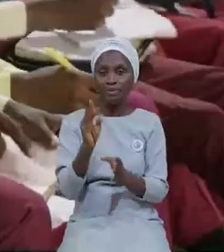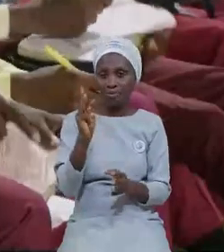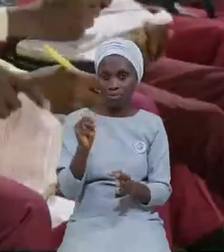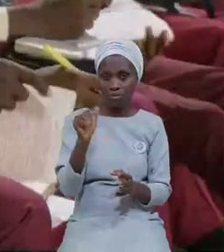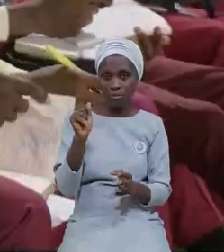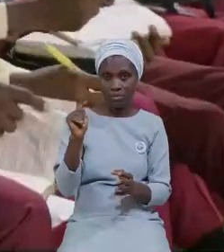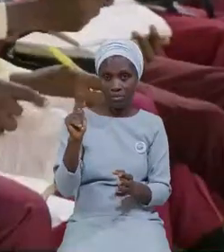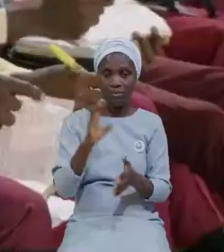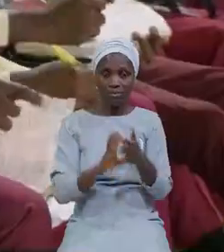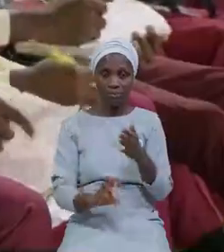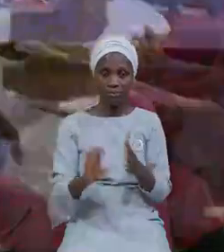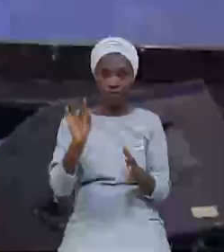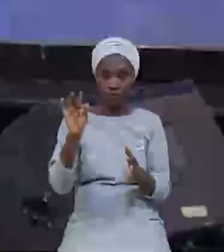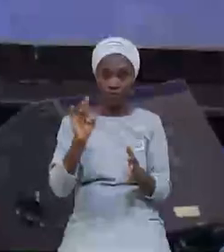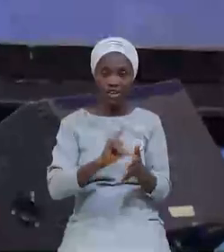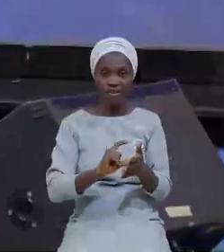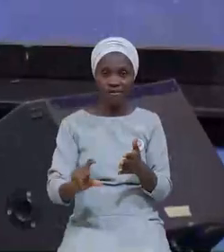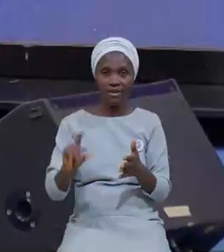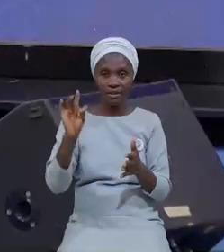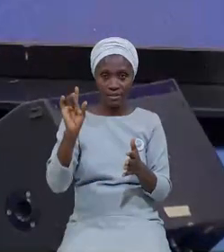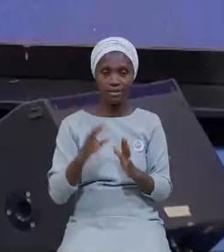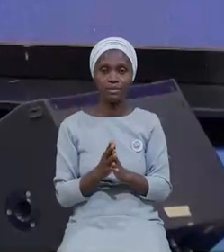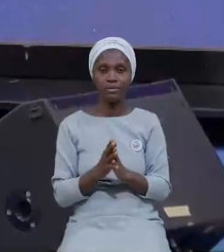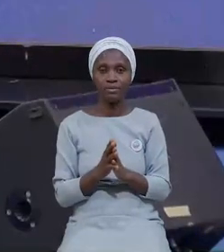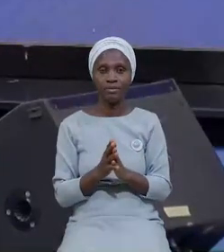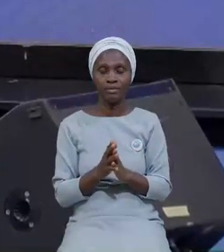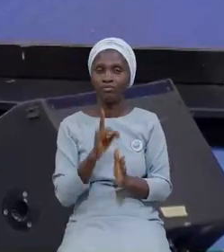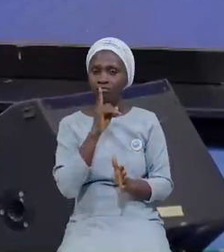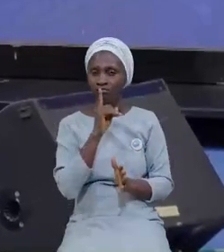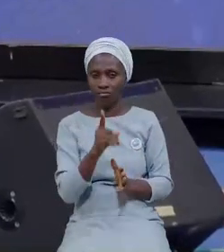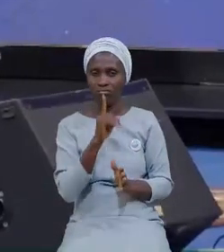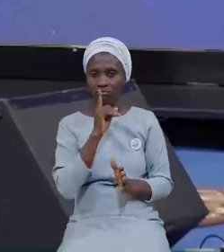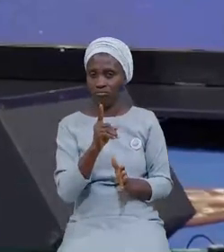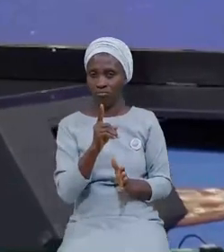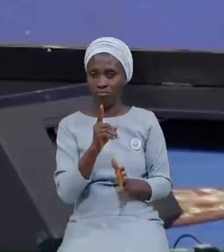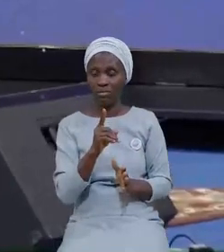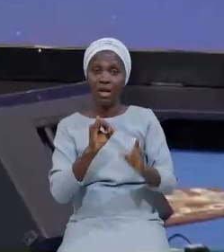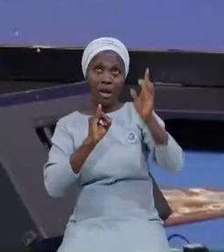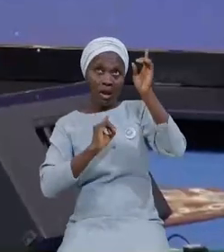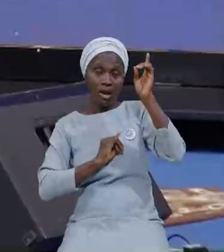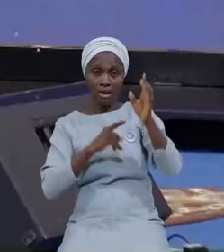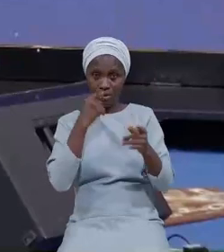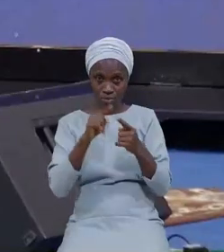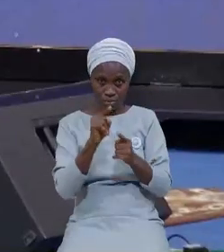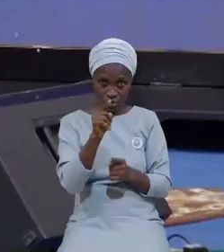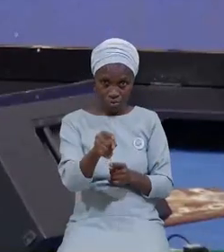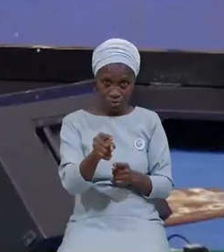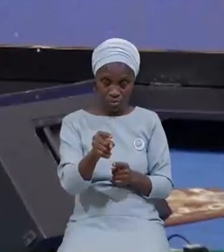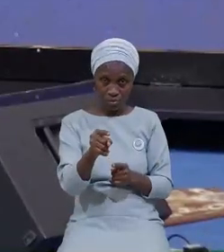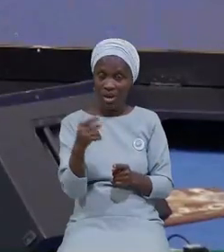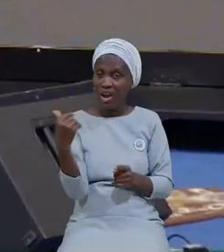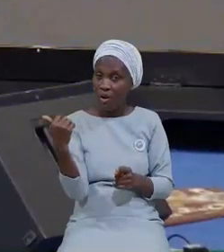Matthieu 18 verset 18 en vérité je vous le dis en